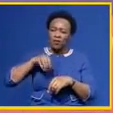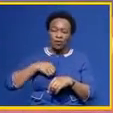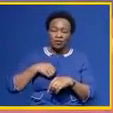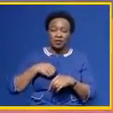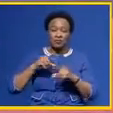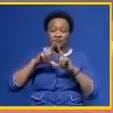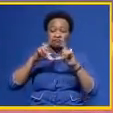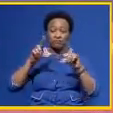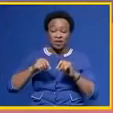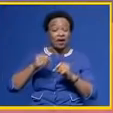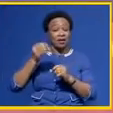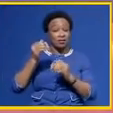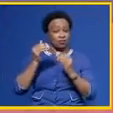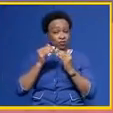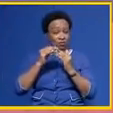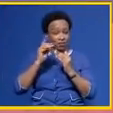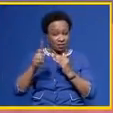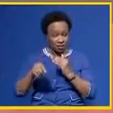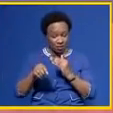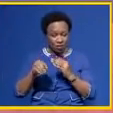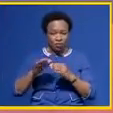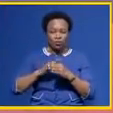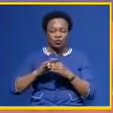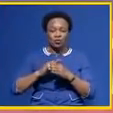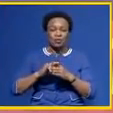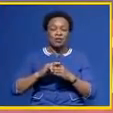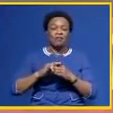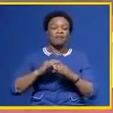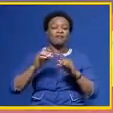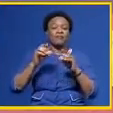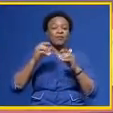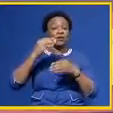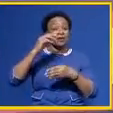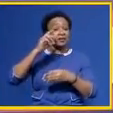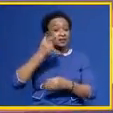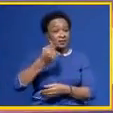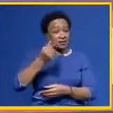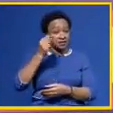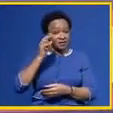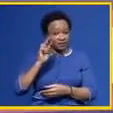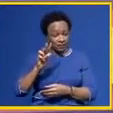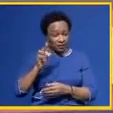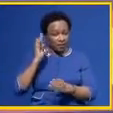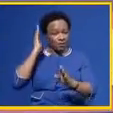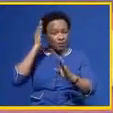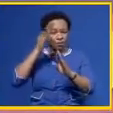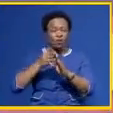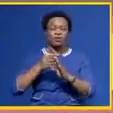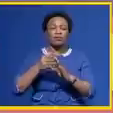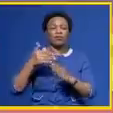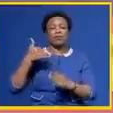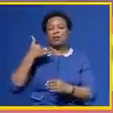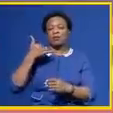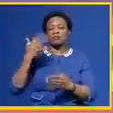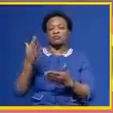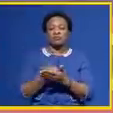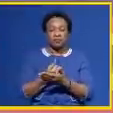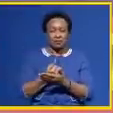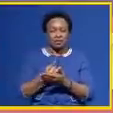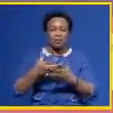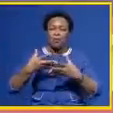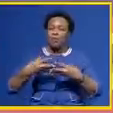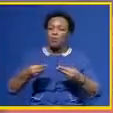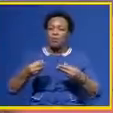ya kingamuzi chako, ambayo ile kadi utaitumia kwenye Azam Max, unajisajili moja kwa moja, unapata huduma